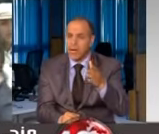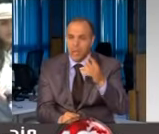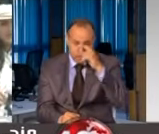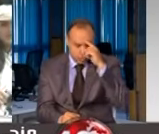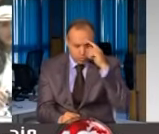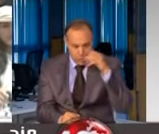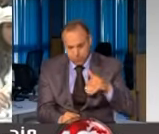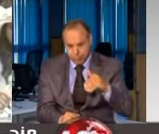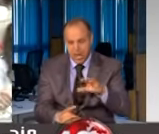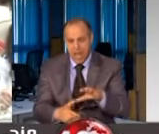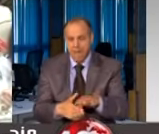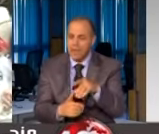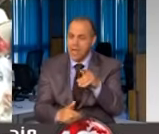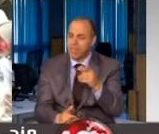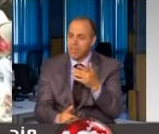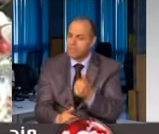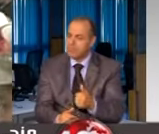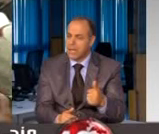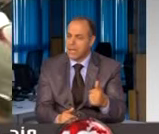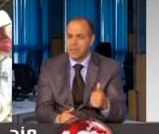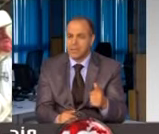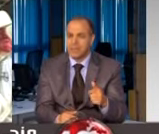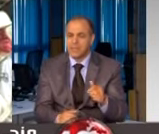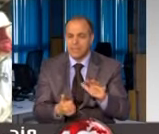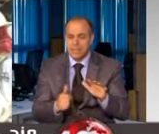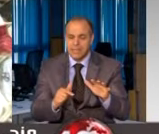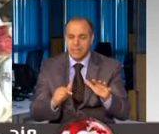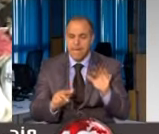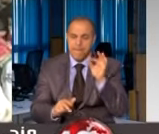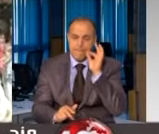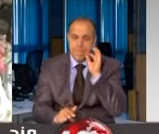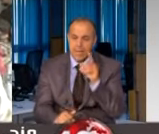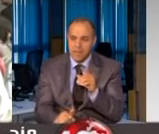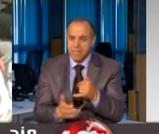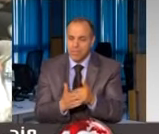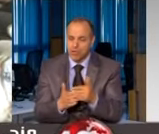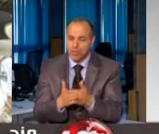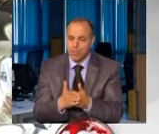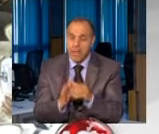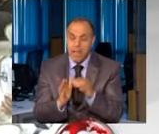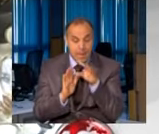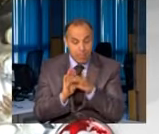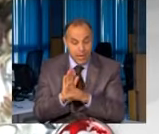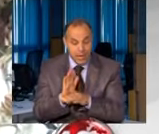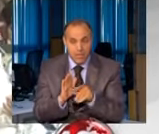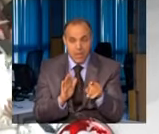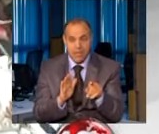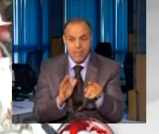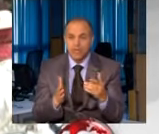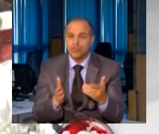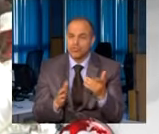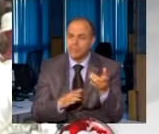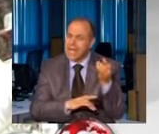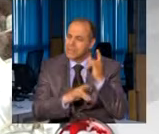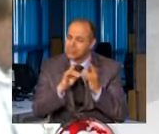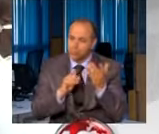يتعدى معناها مهرجان طيب. هو يوم 6 و7 و8 ماي بالرياض. البرنامج عندنا جولة بالسيرة